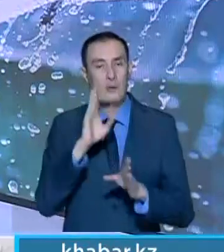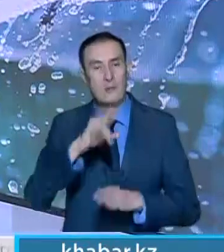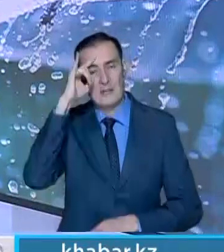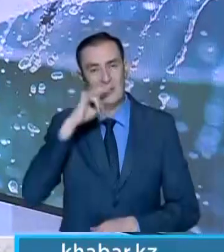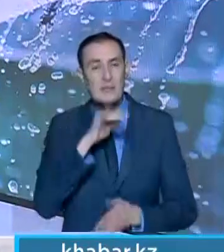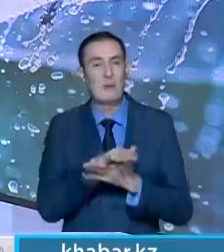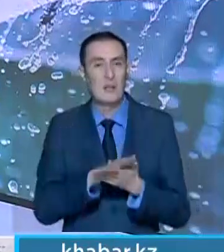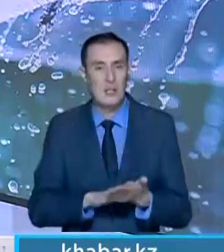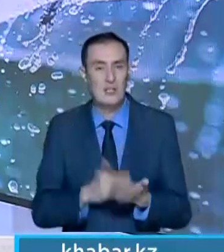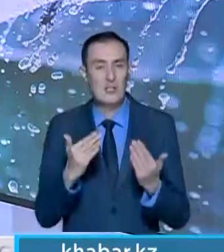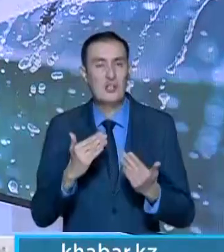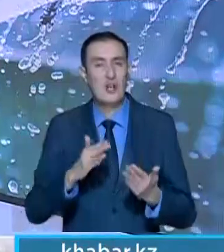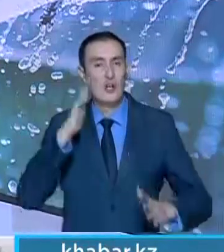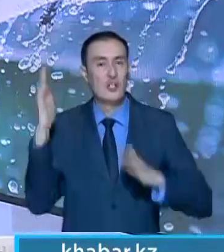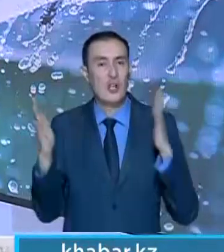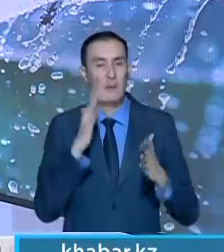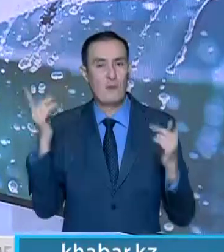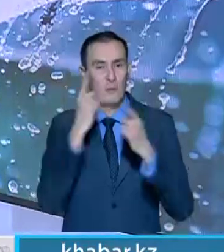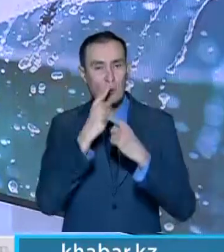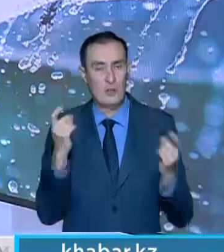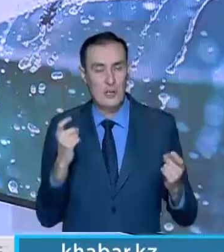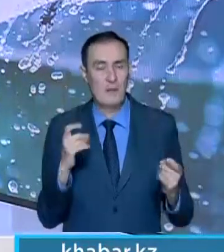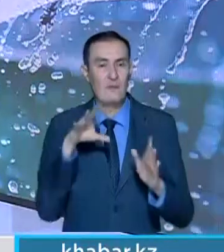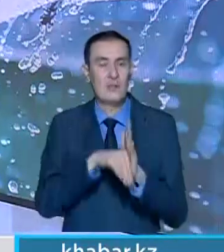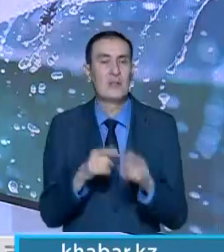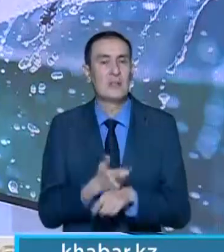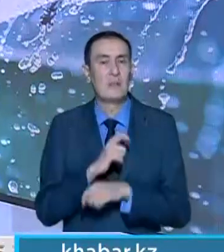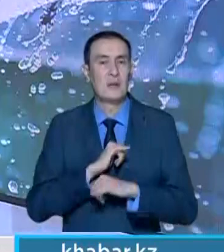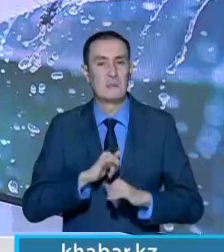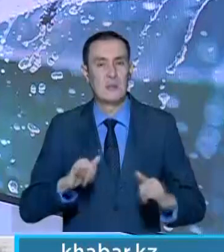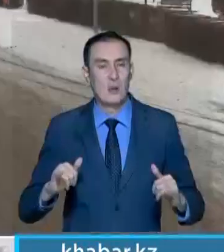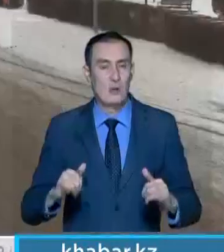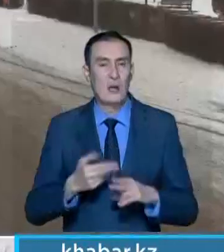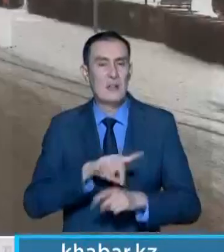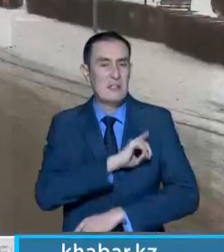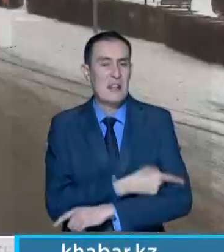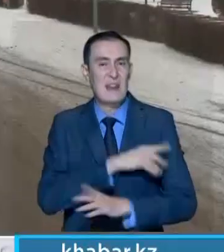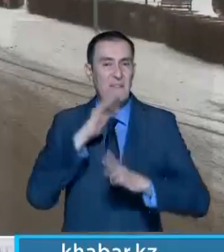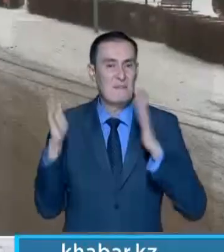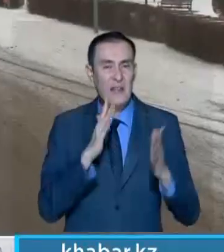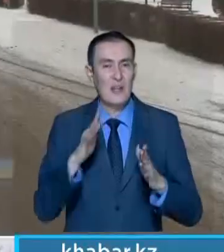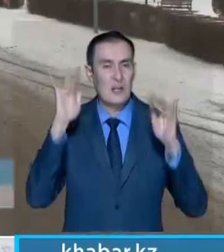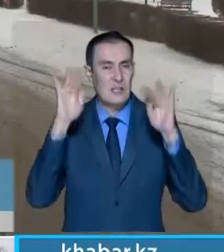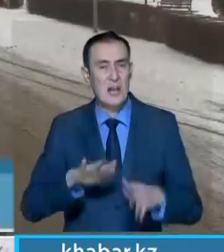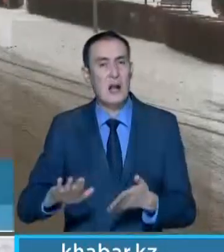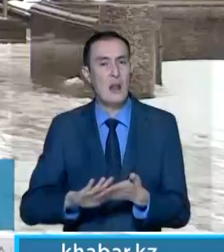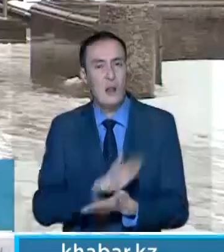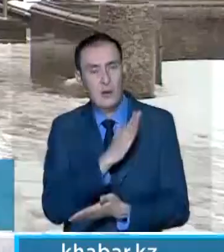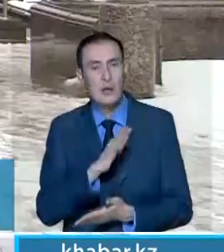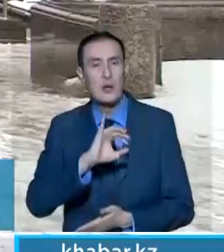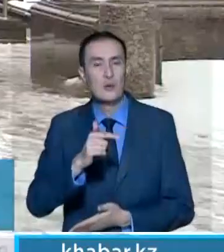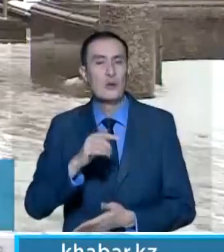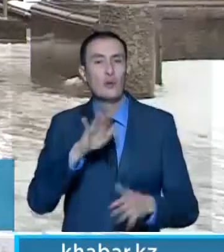страны продолжает действовать штормовое предупреждение. В числе самых распространенных явлений – порывистый ветер, снег и гололед. На